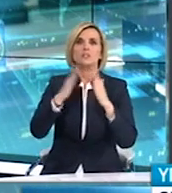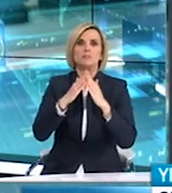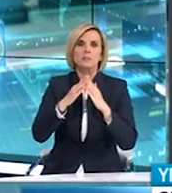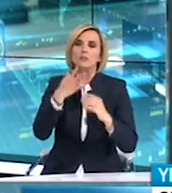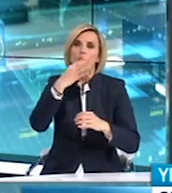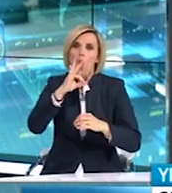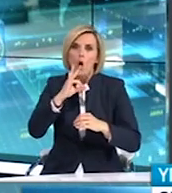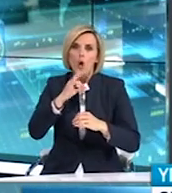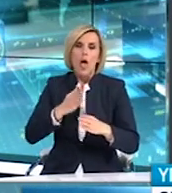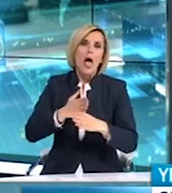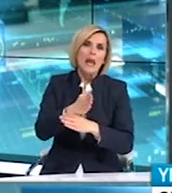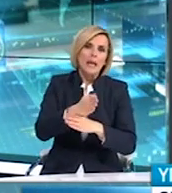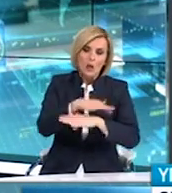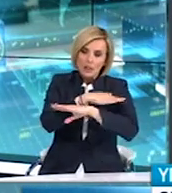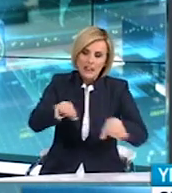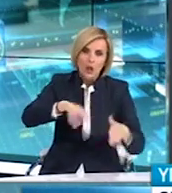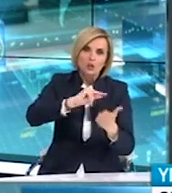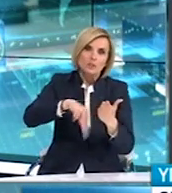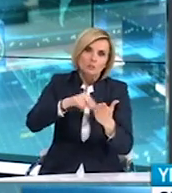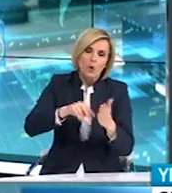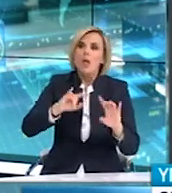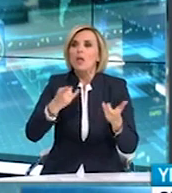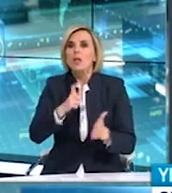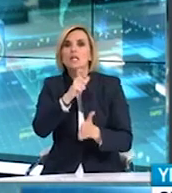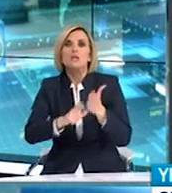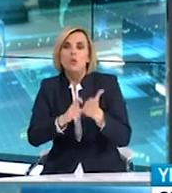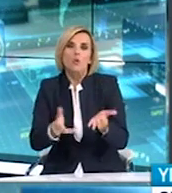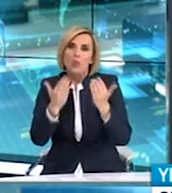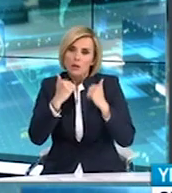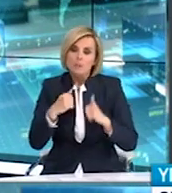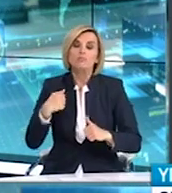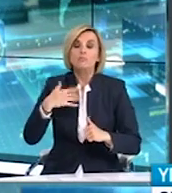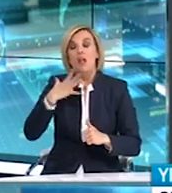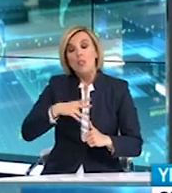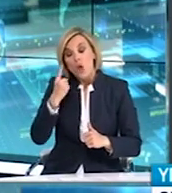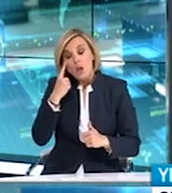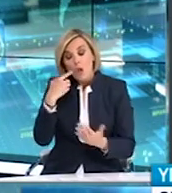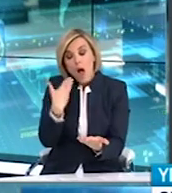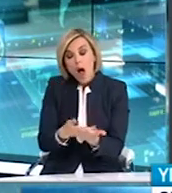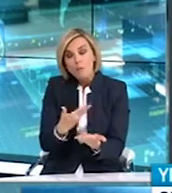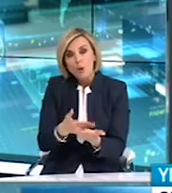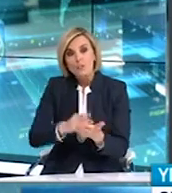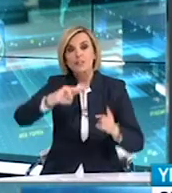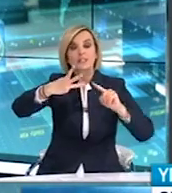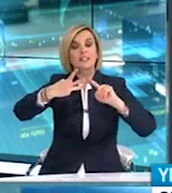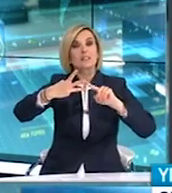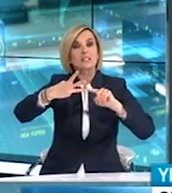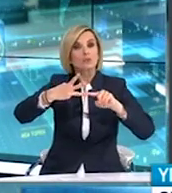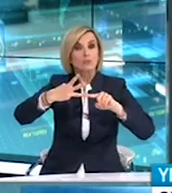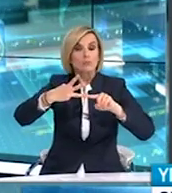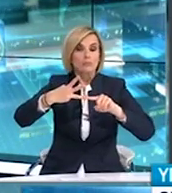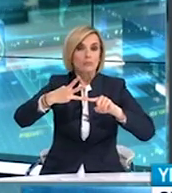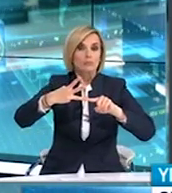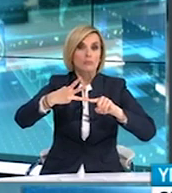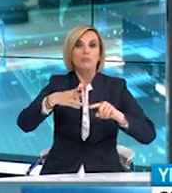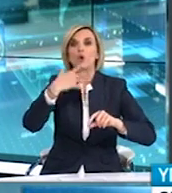περίπτωση αυτή απαιτείται είτε το notice of termination ή οποιοδήποτε άλλο αποδεικτικό. Τρίτον, όσοι είναι εγκλωβισμένοι από